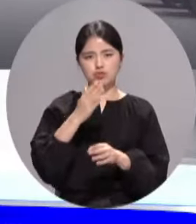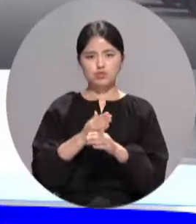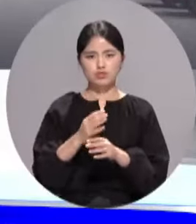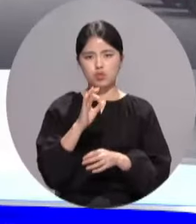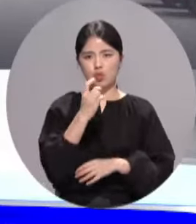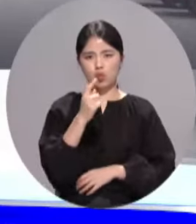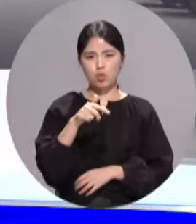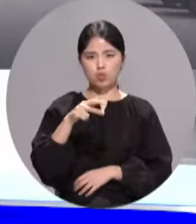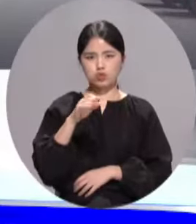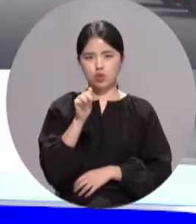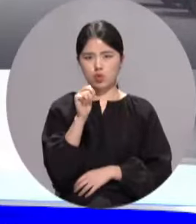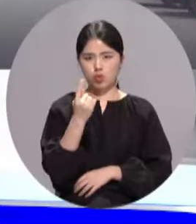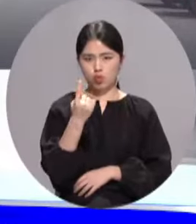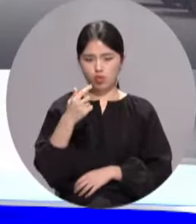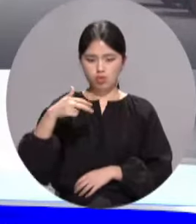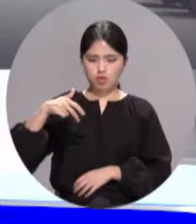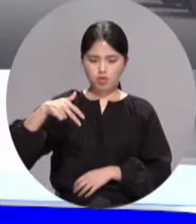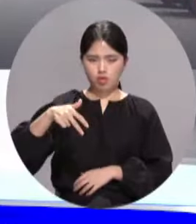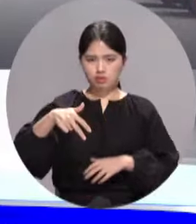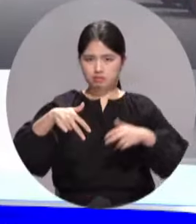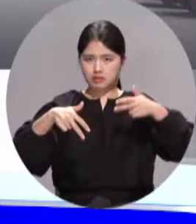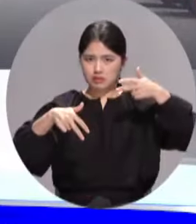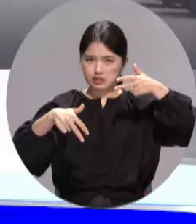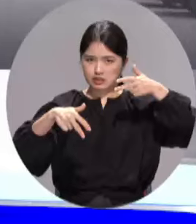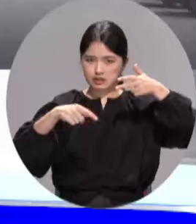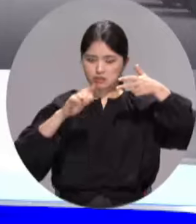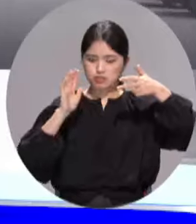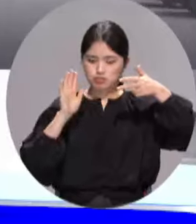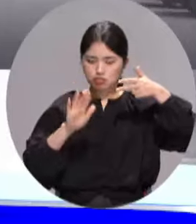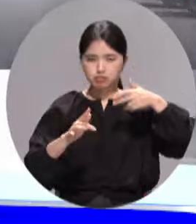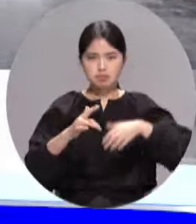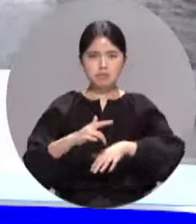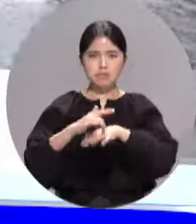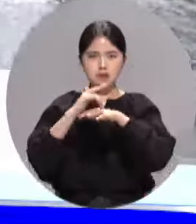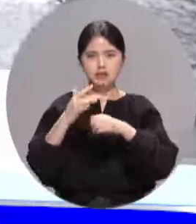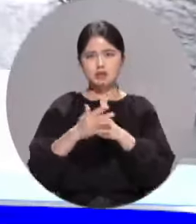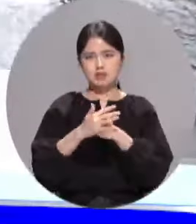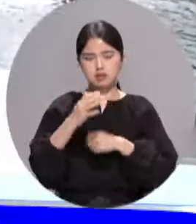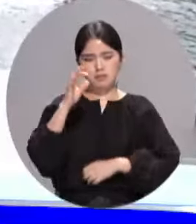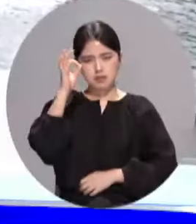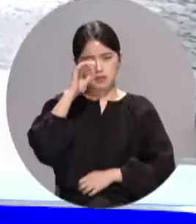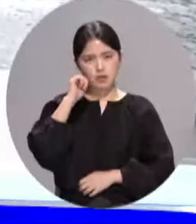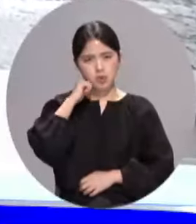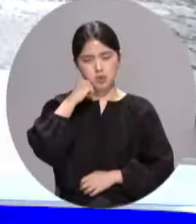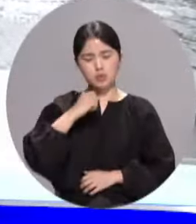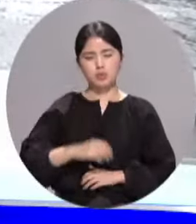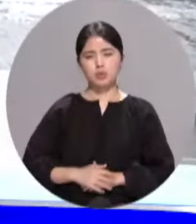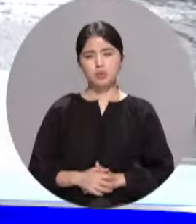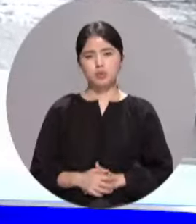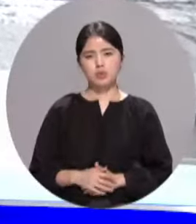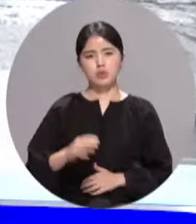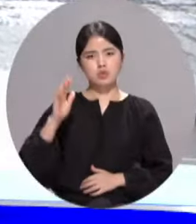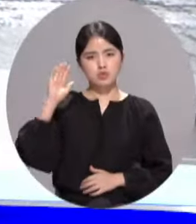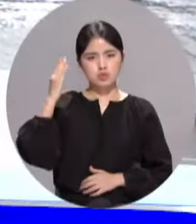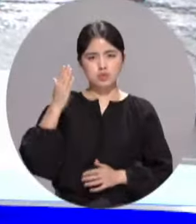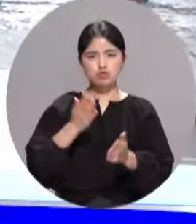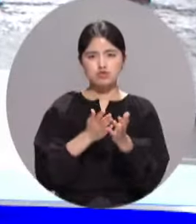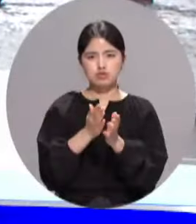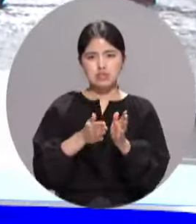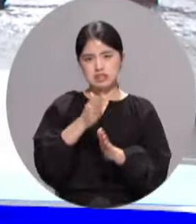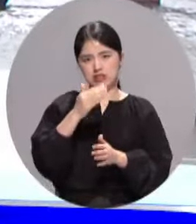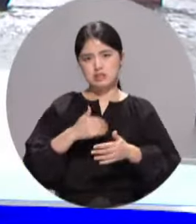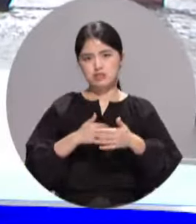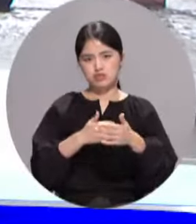옥정호 주변으로 걸어 들어가는 CCTV 영상만을 남긴 채 사라져 수색이 난항을 엮고 있습니다 최근 군산시가